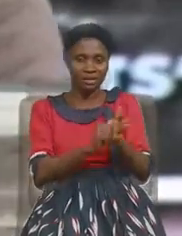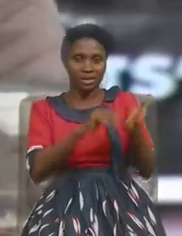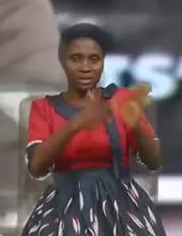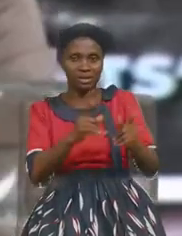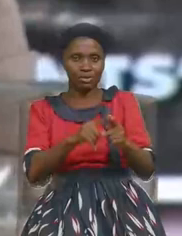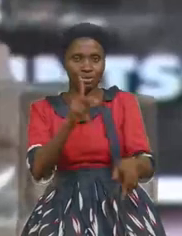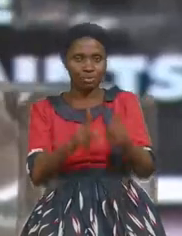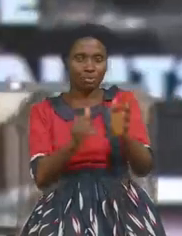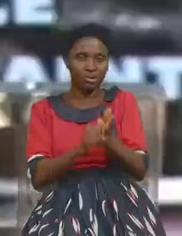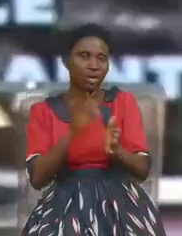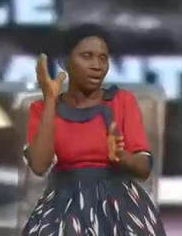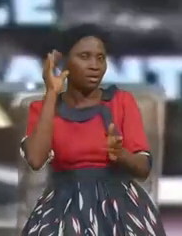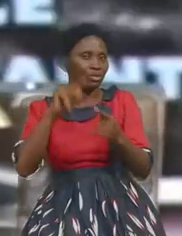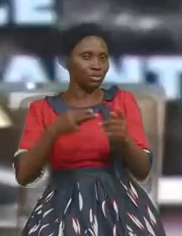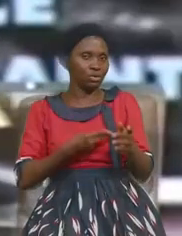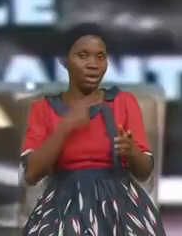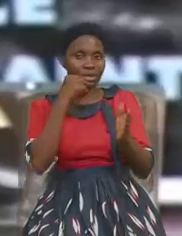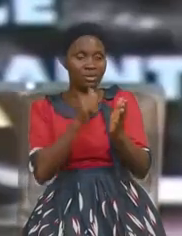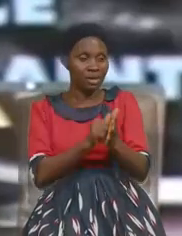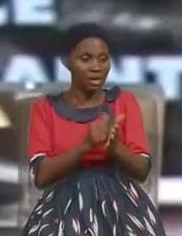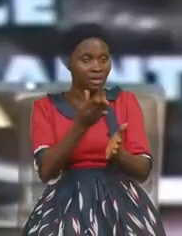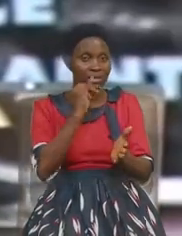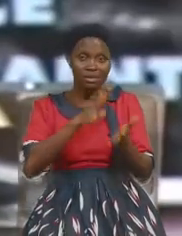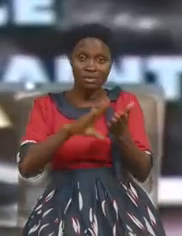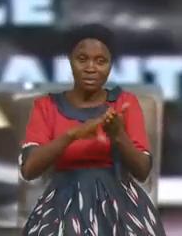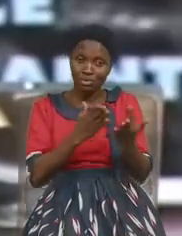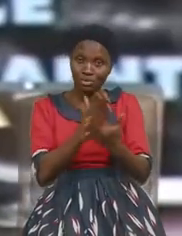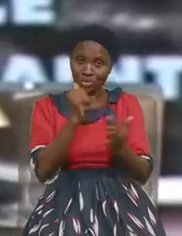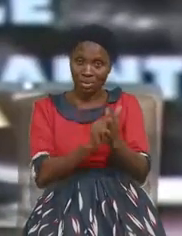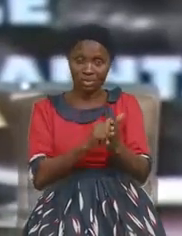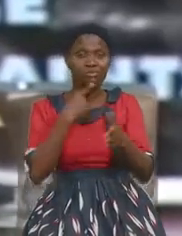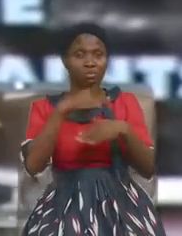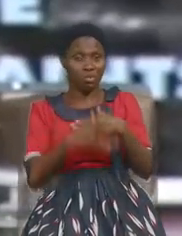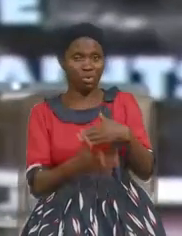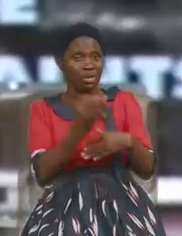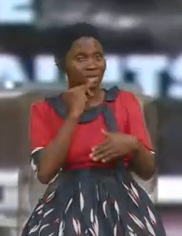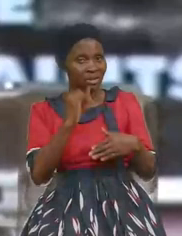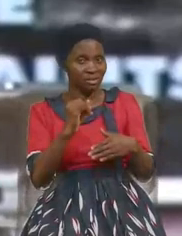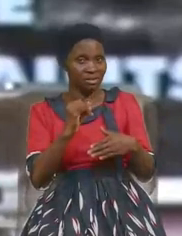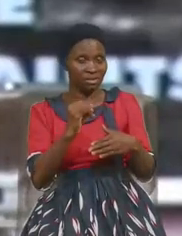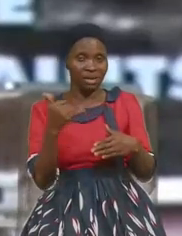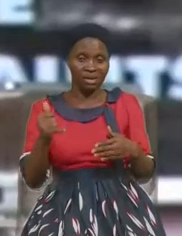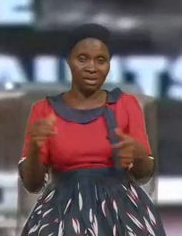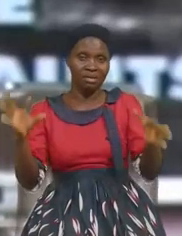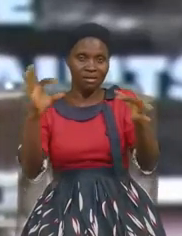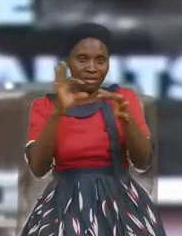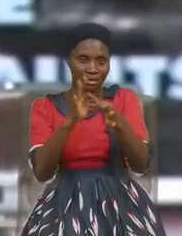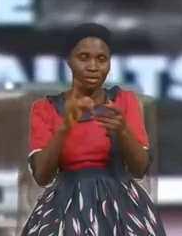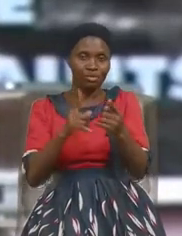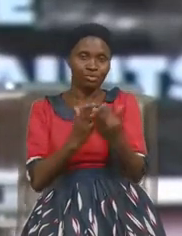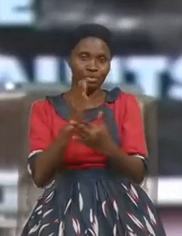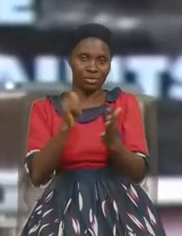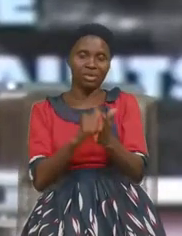avons dit, il y a le pardon par le sang. Il y a la réconciliation par le sang. Il y a